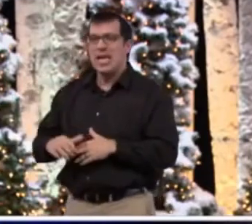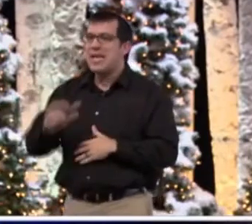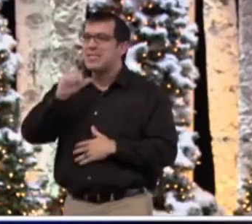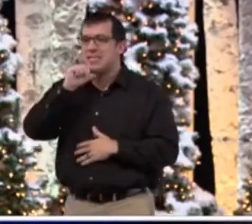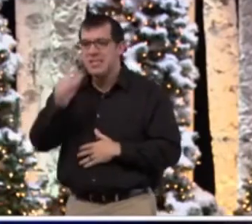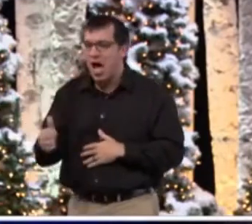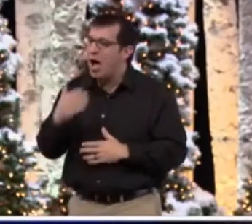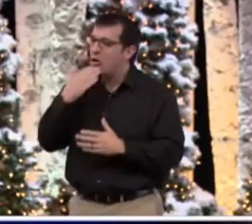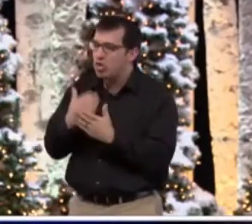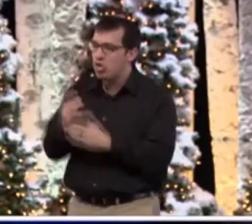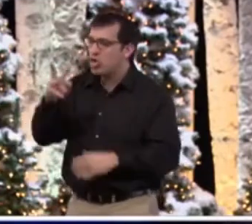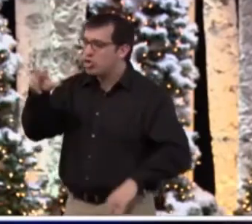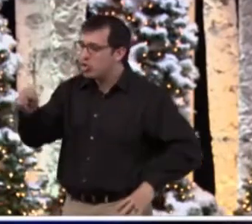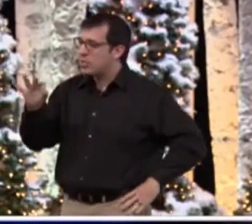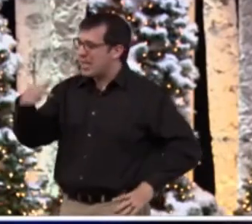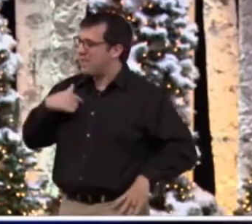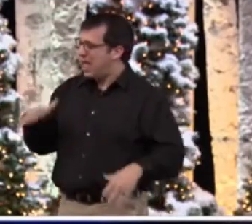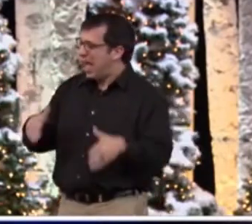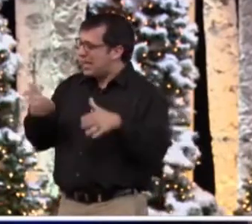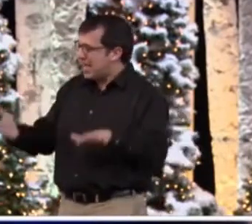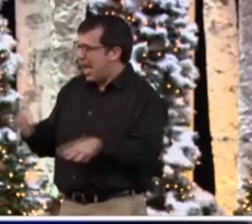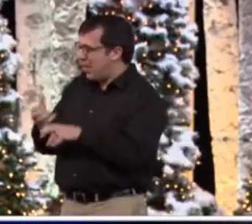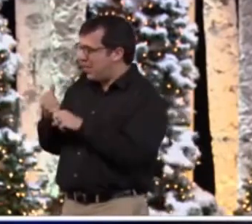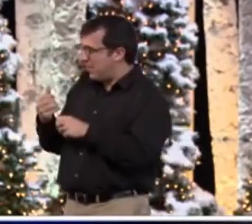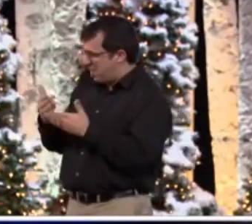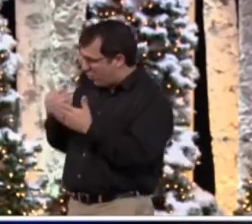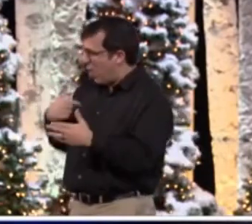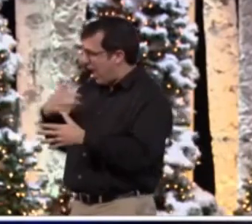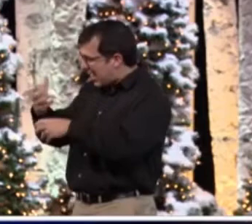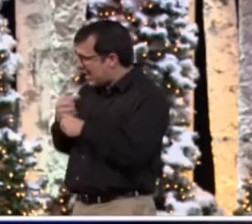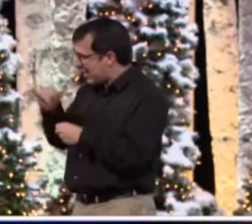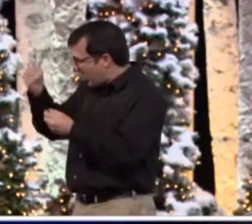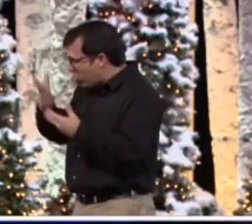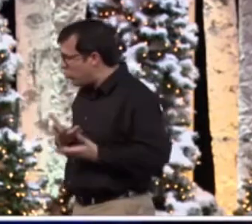अघि यो कुरा बुझिनँ भने मेरो लागि सुसन्देश होइन।